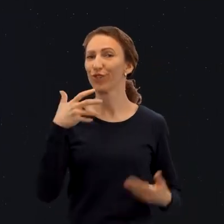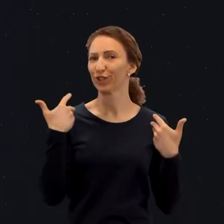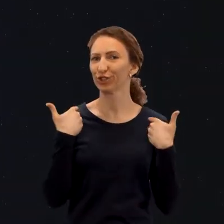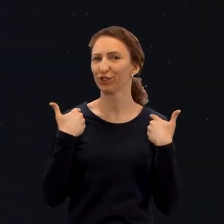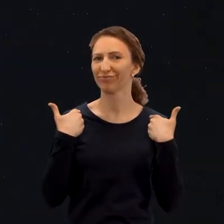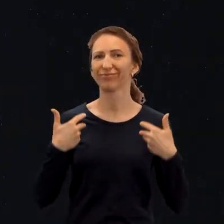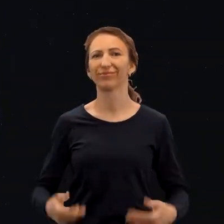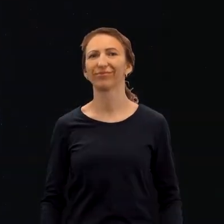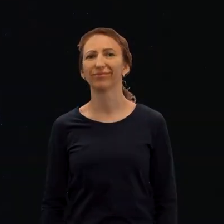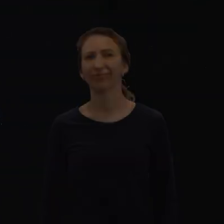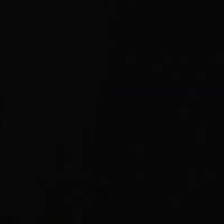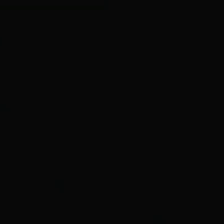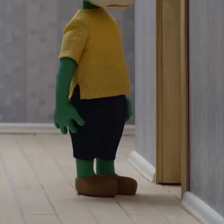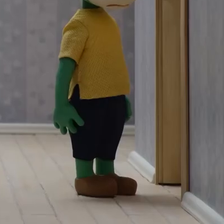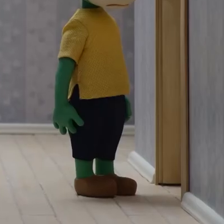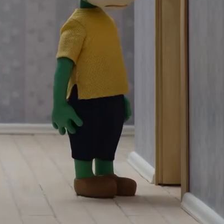was.